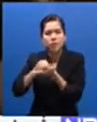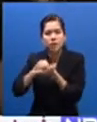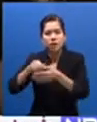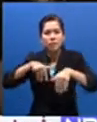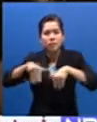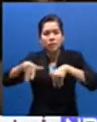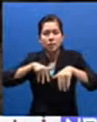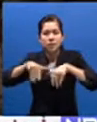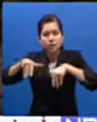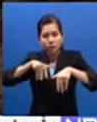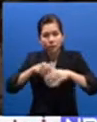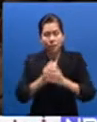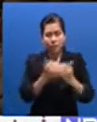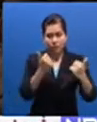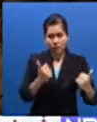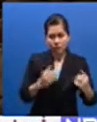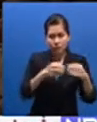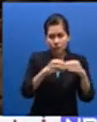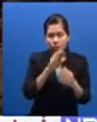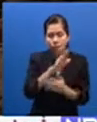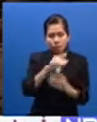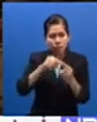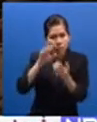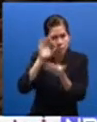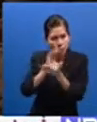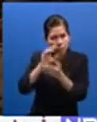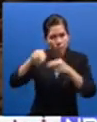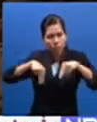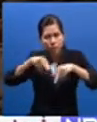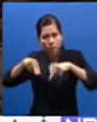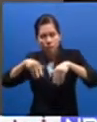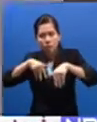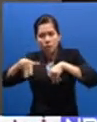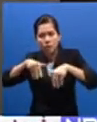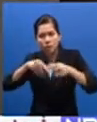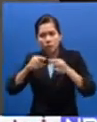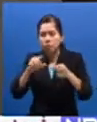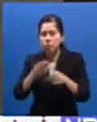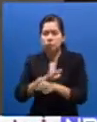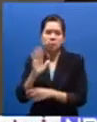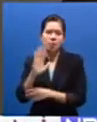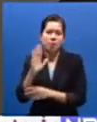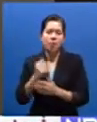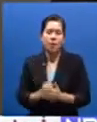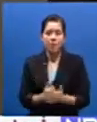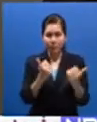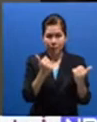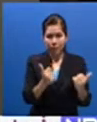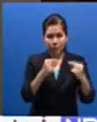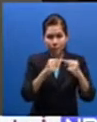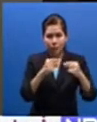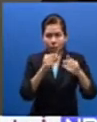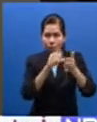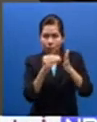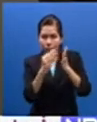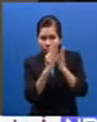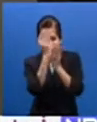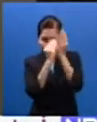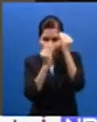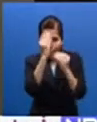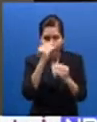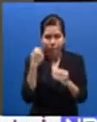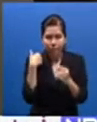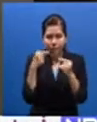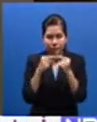ปัจจุบันส่วนของตำรวจกับการดูแลประชาชนมีไม่เพียงพอต่อการของรับบริการผู้เข้ารับการอบรมมีทั้งนายร้อยตำรวจที่